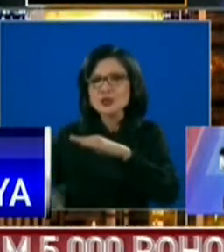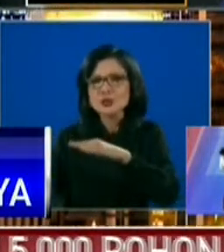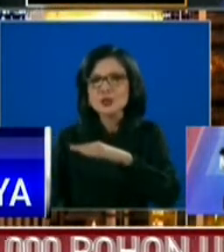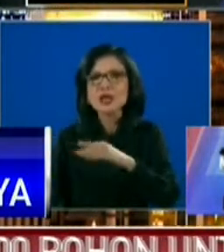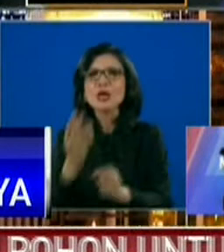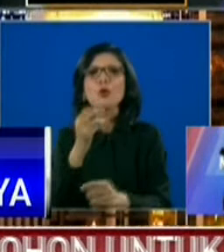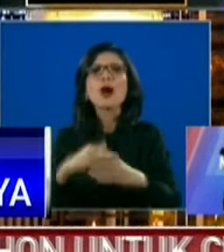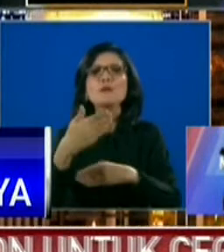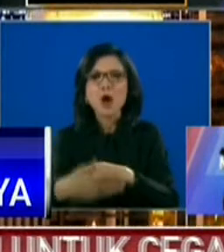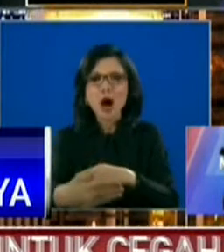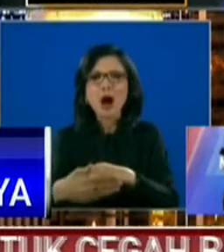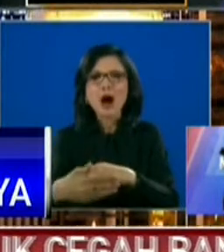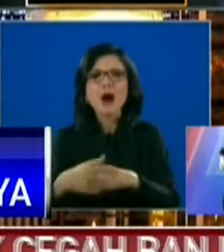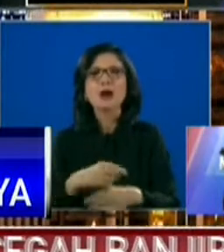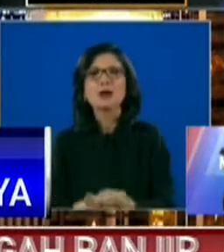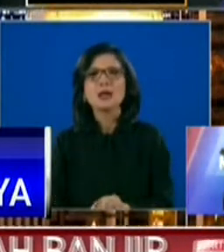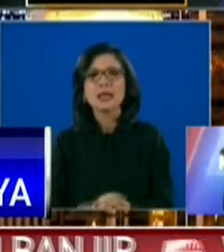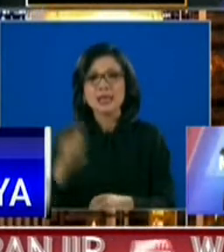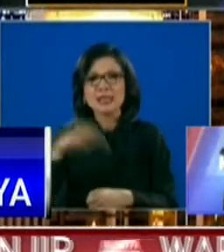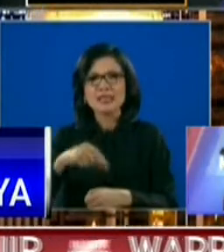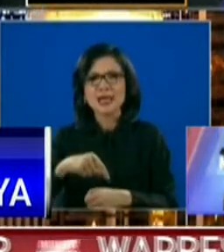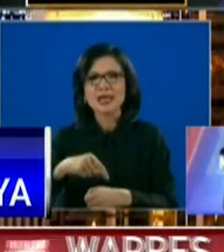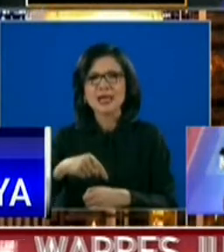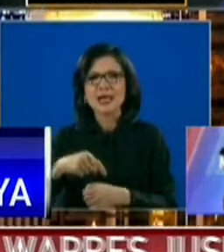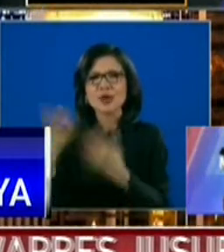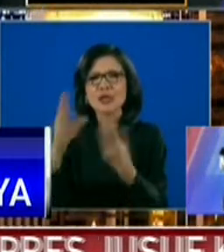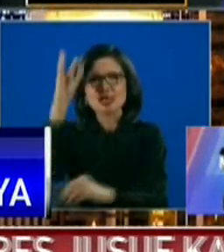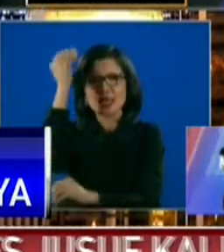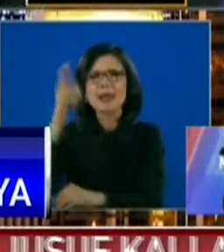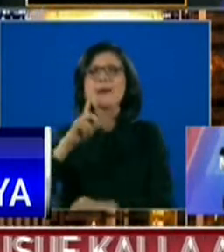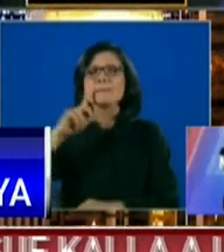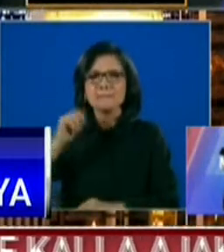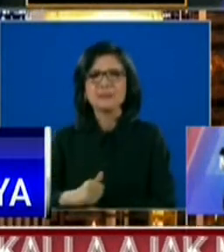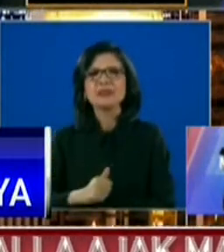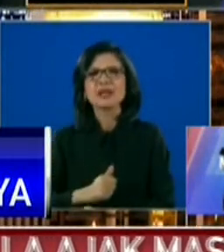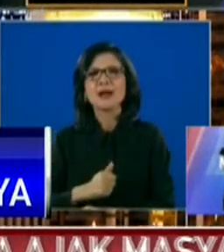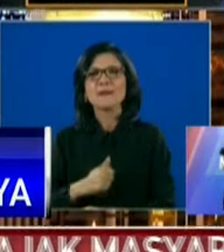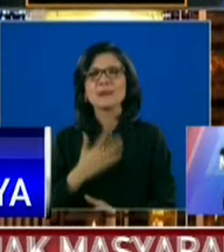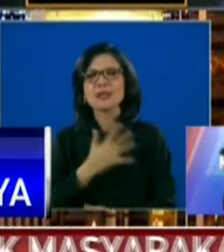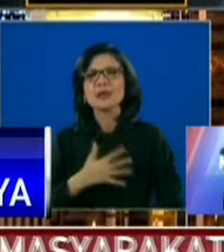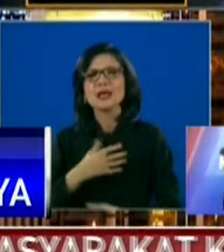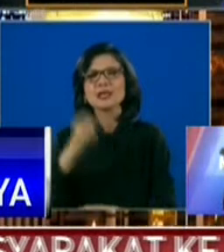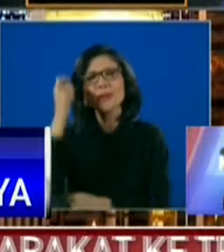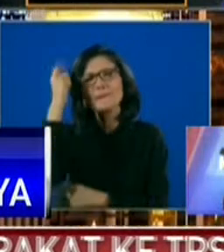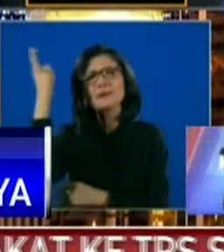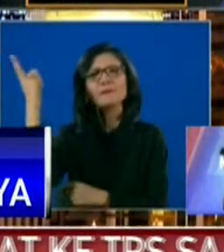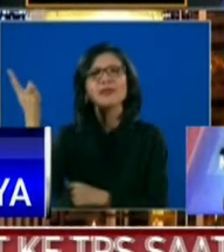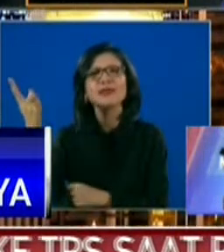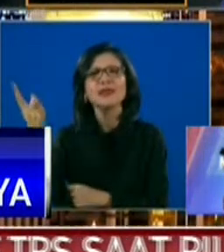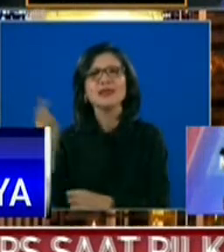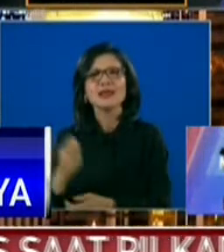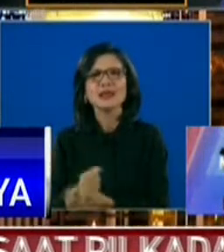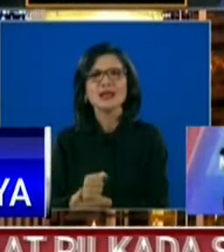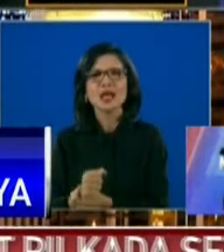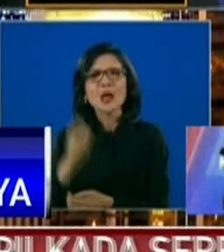payment. Karena sekarang warga Jakarta sudah saatnya bisa menikmati mimpi mereka. Mimpi bahwa selama ini